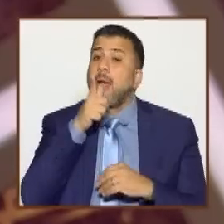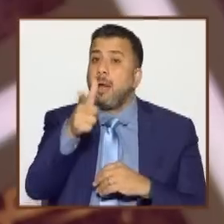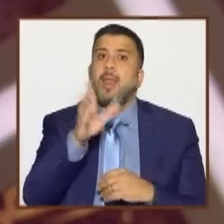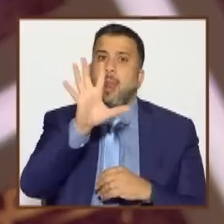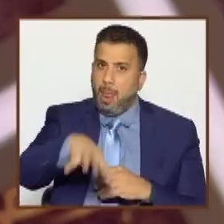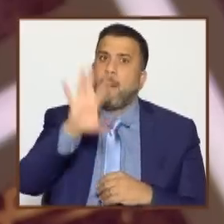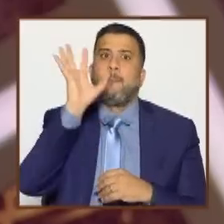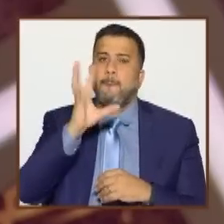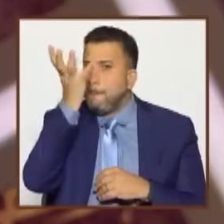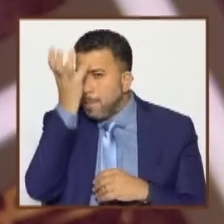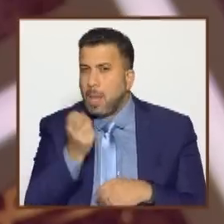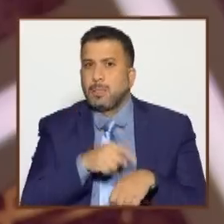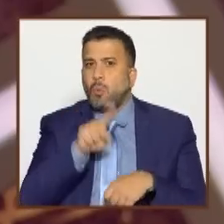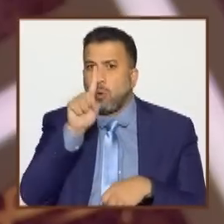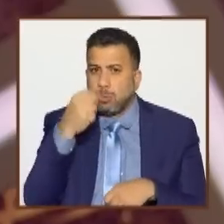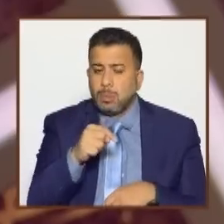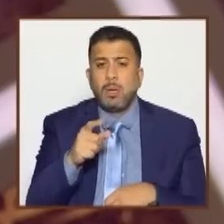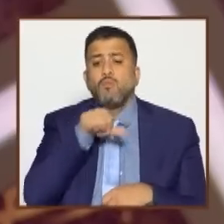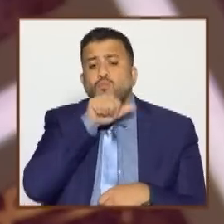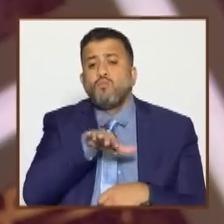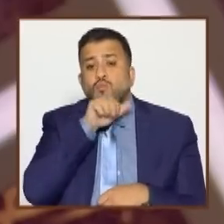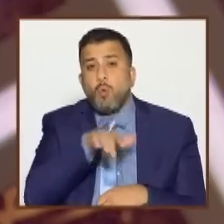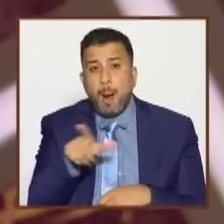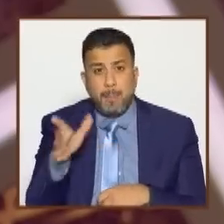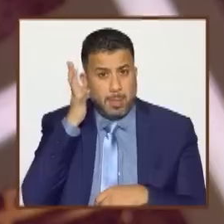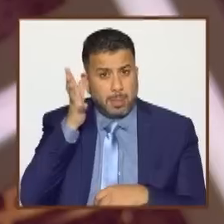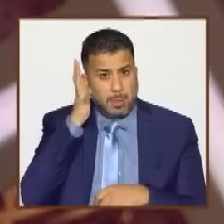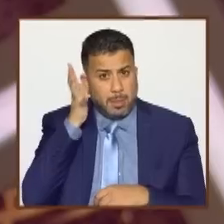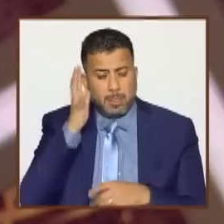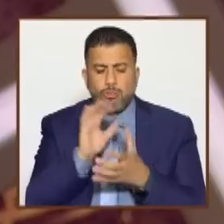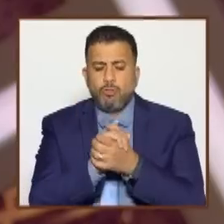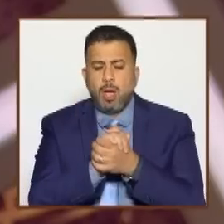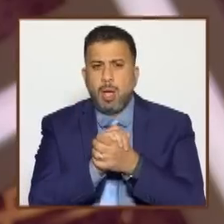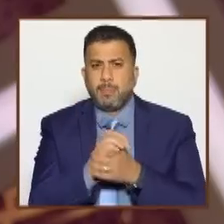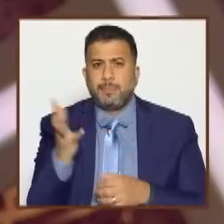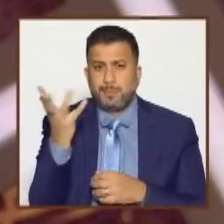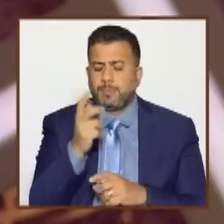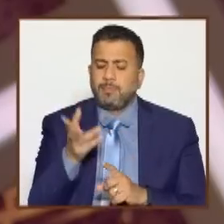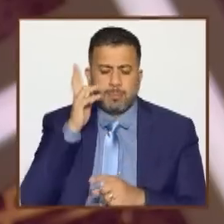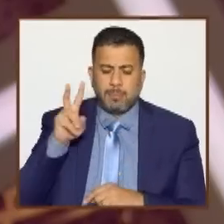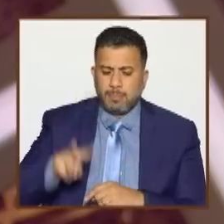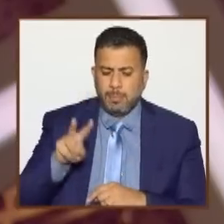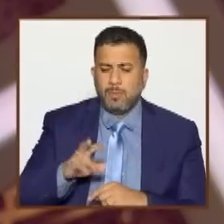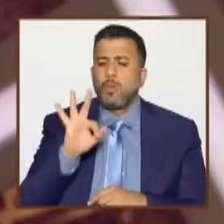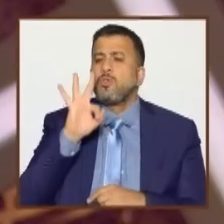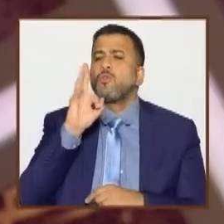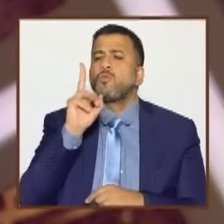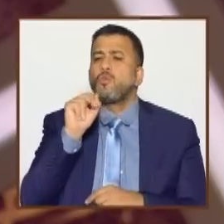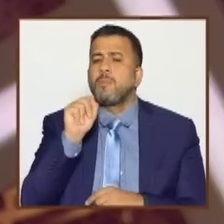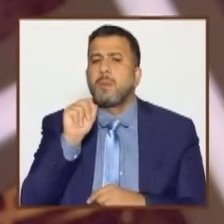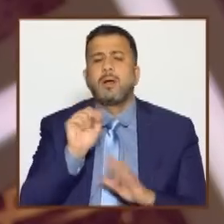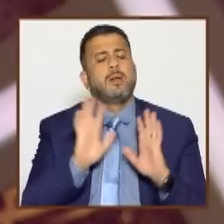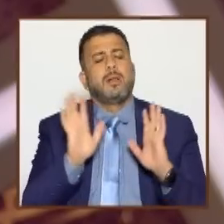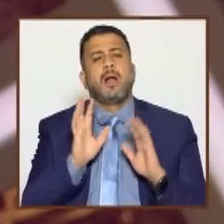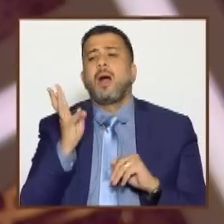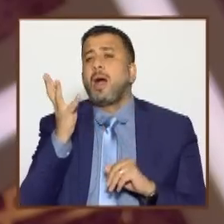الأمر الثاني بالنسبة لصلاة التراويح، صلاها النبي عليه الصلاة والسلام بأصحابه 3 ليال ثم دخل في الليلة الرابعة